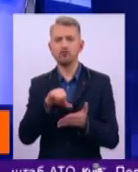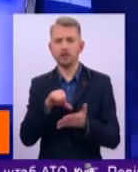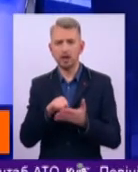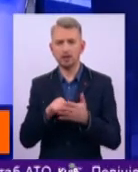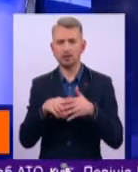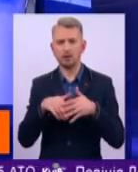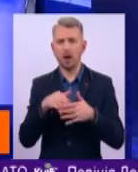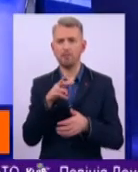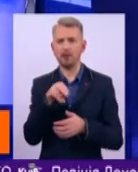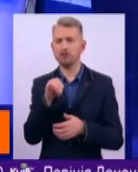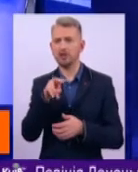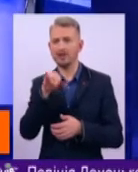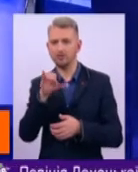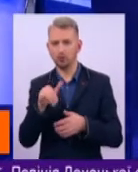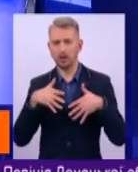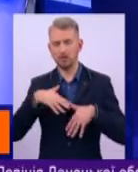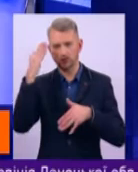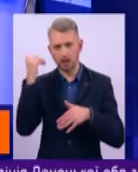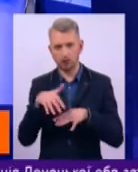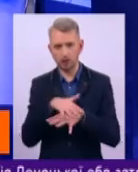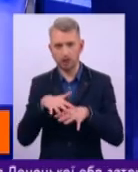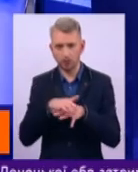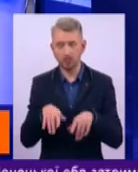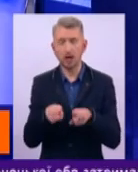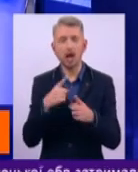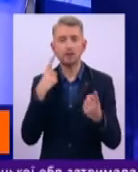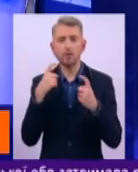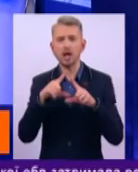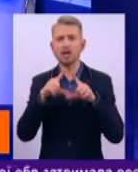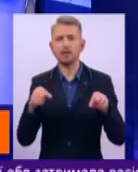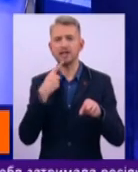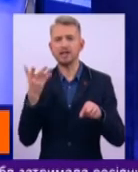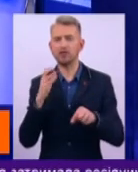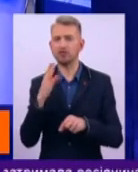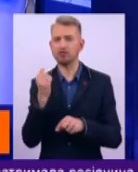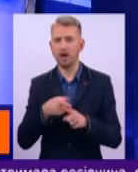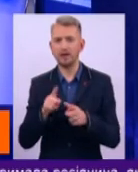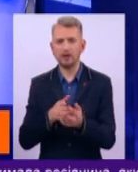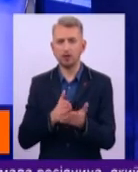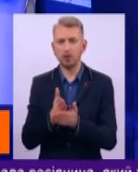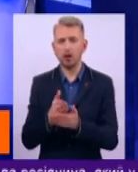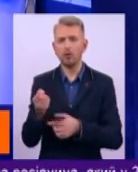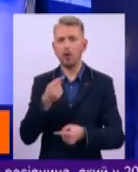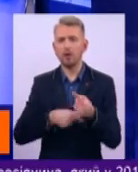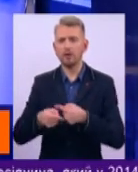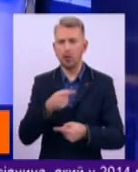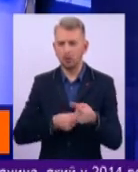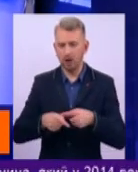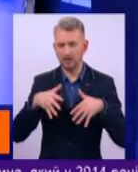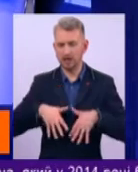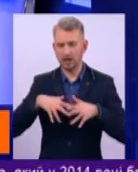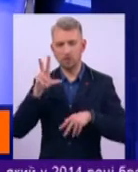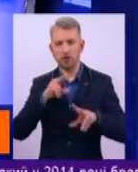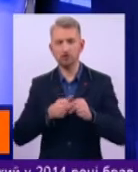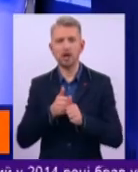Дякую насамперед, що знайшли час. Наступна ось інформація. Кремлівський звіт США – це крок до деокупації Криму, вважає лідер